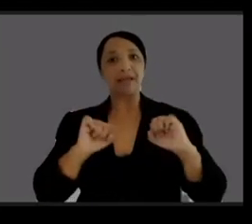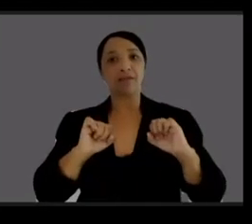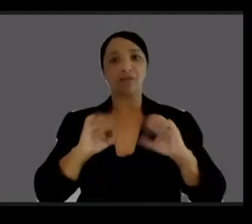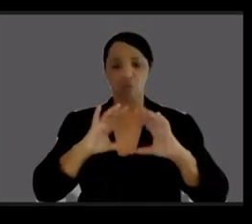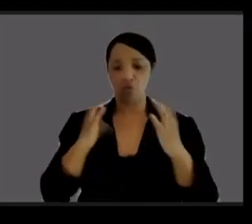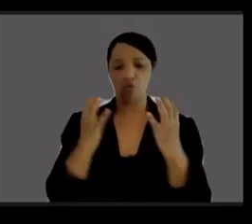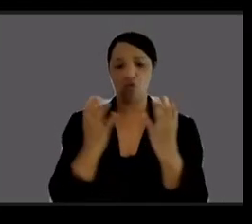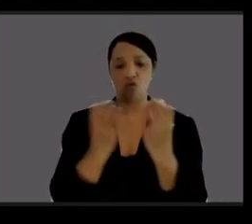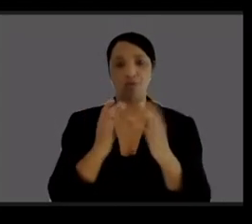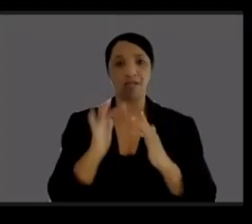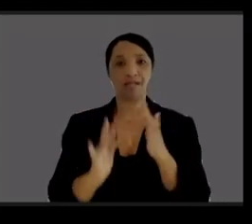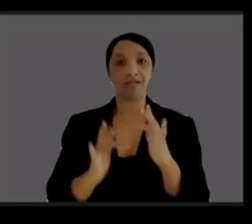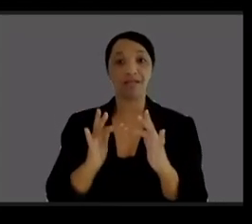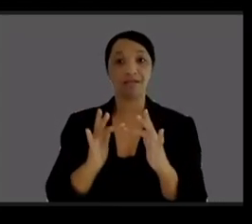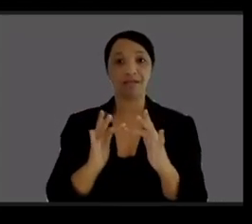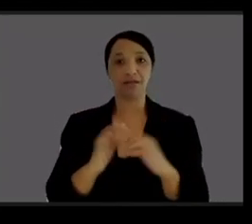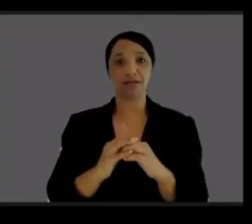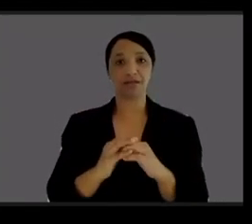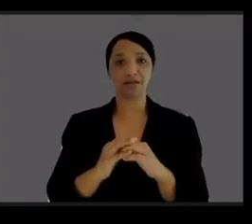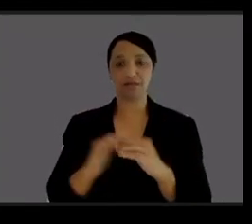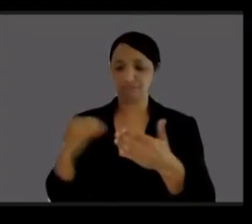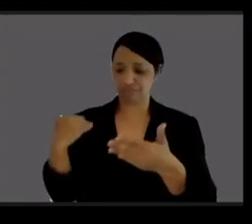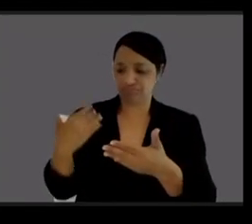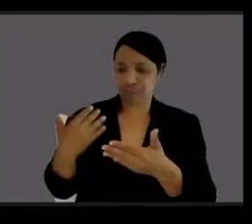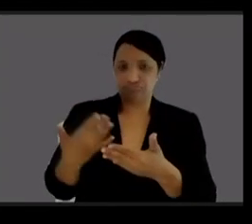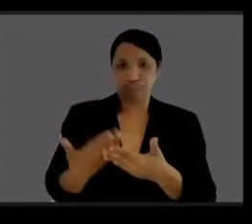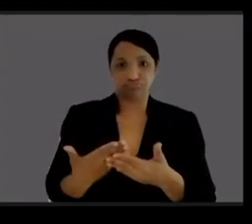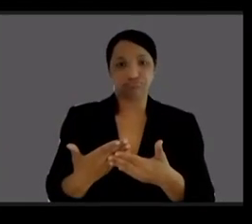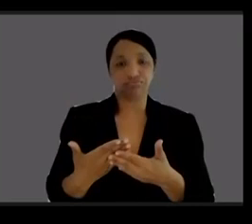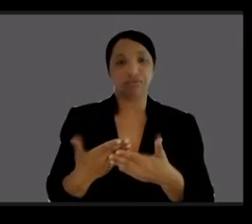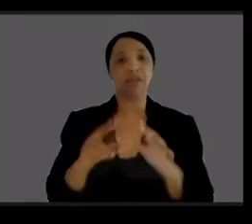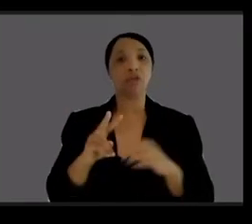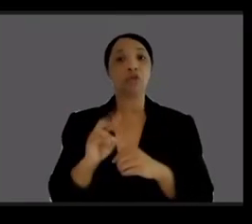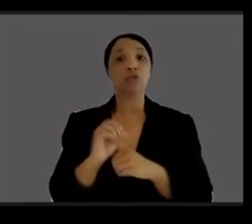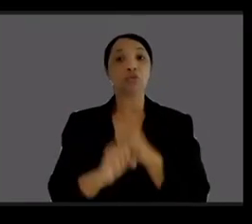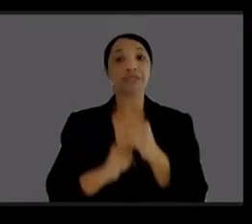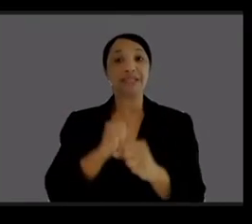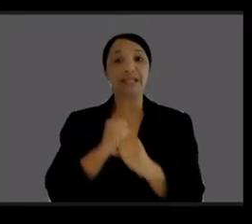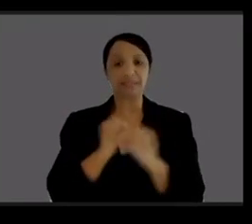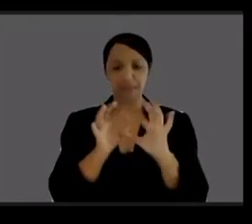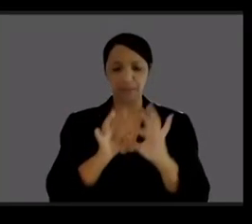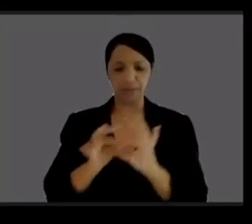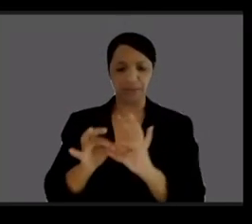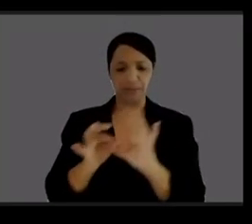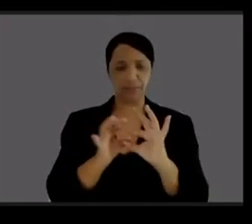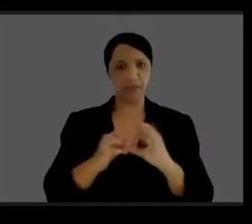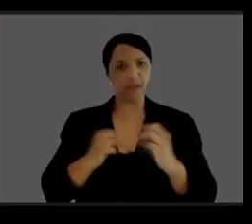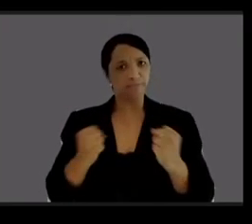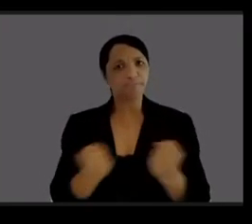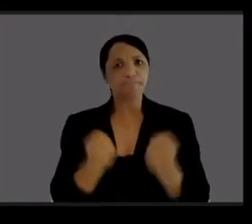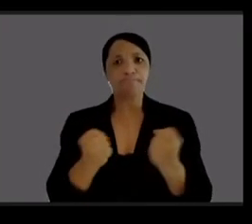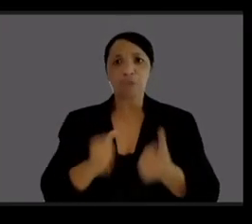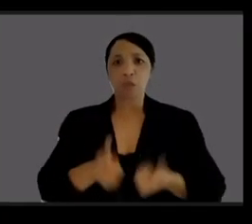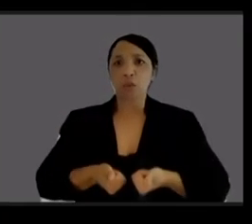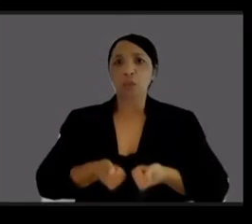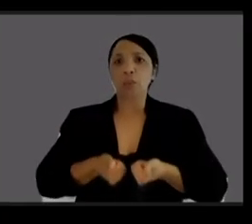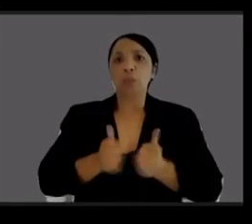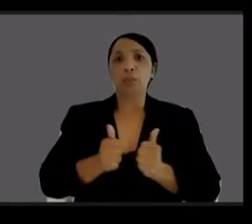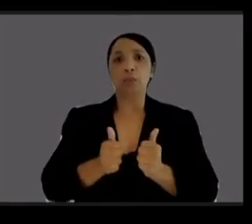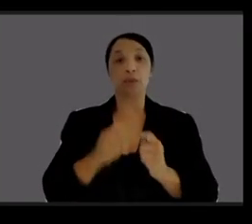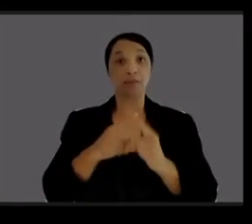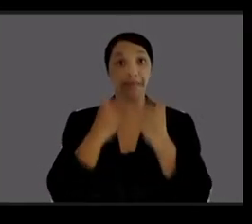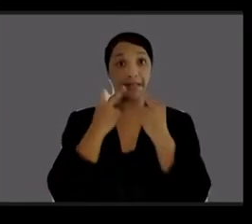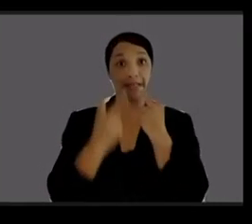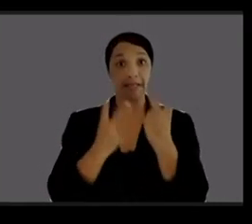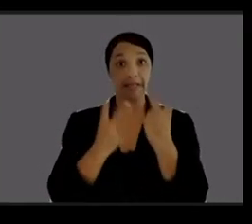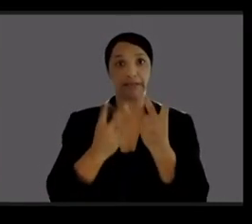务。近二十年来，事实证明这种多利益相关方的合作卓有成效，韧